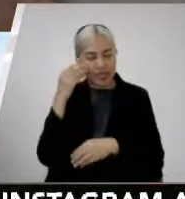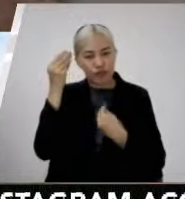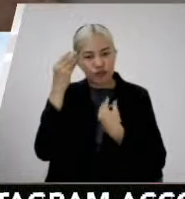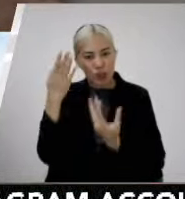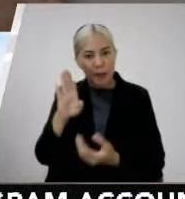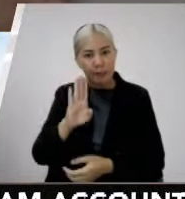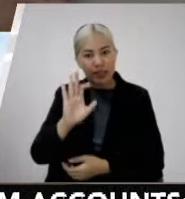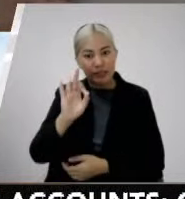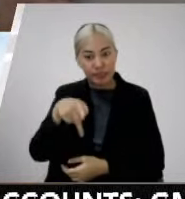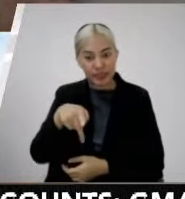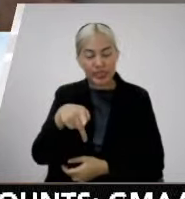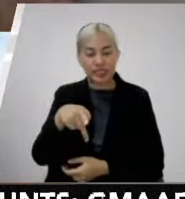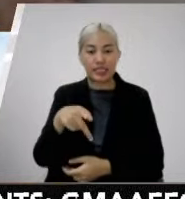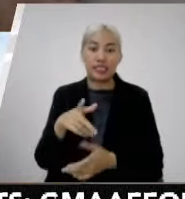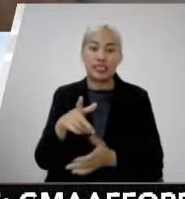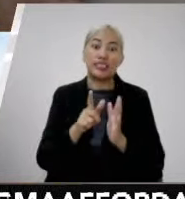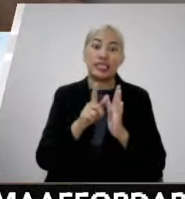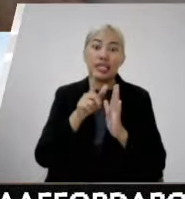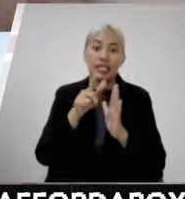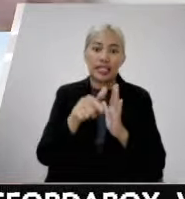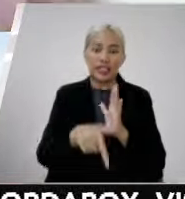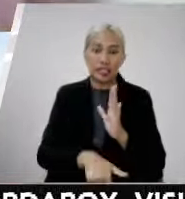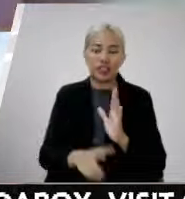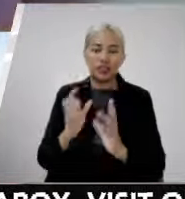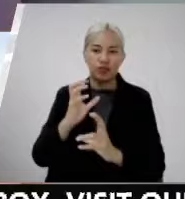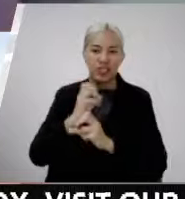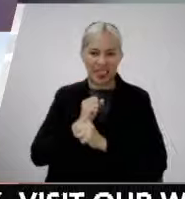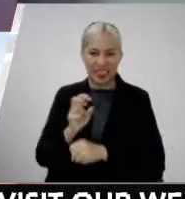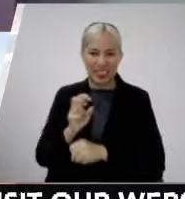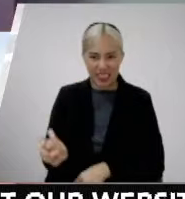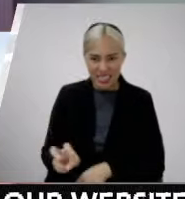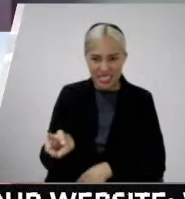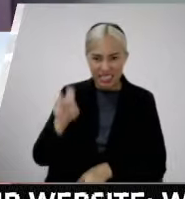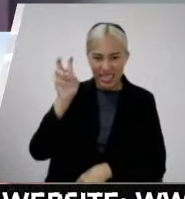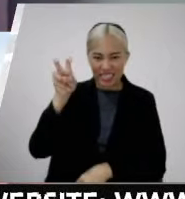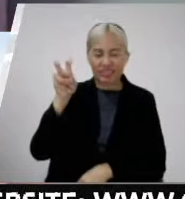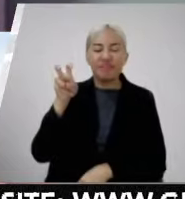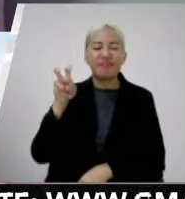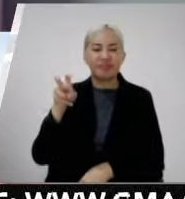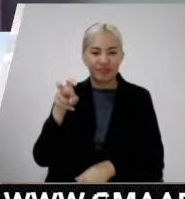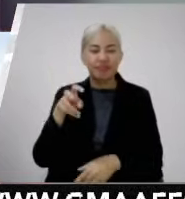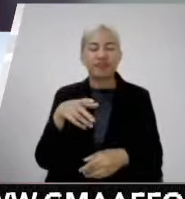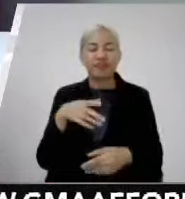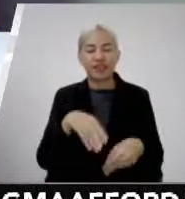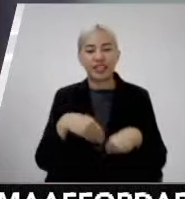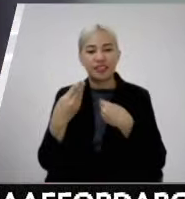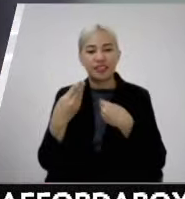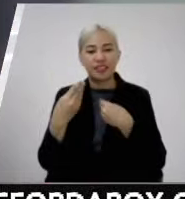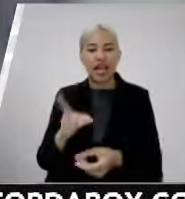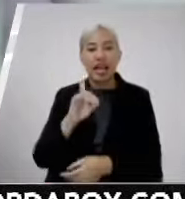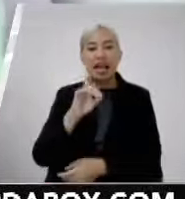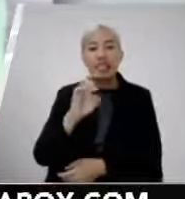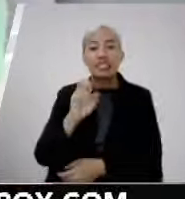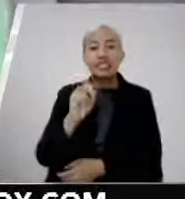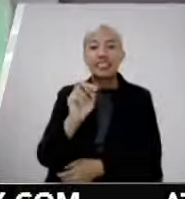sa ilang sandali, nakuha na rin ang sawa. Itinurn over ito sa Department of Environment and Natural Resources.